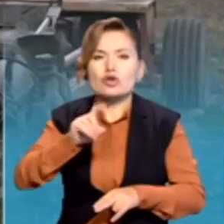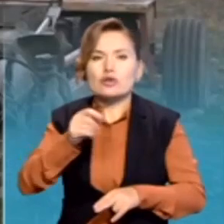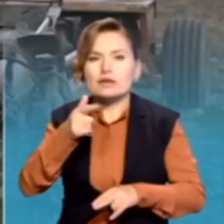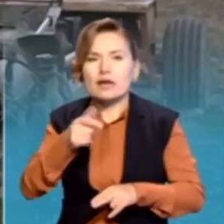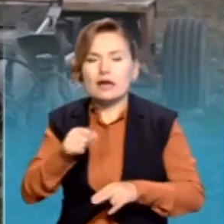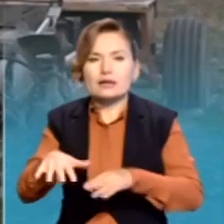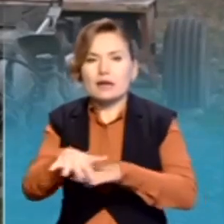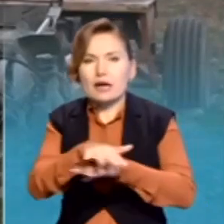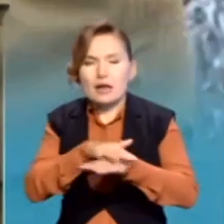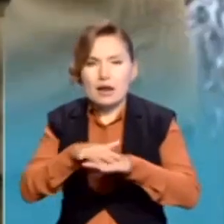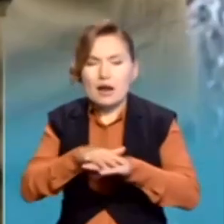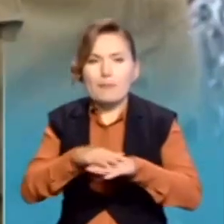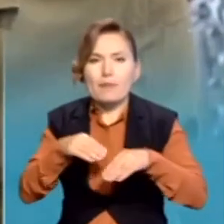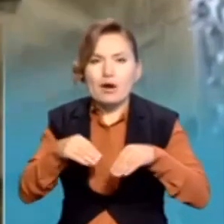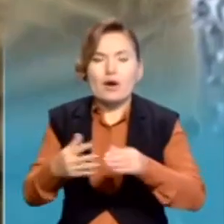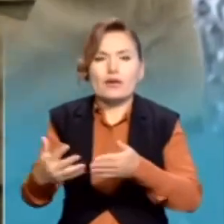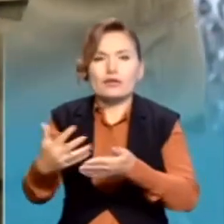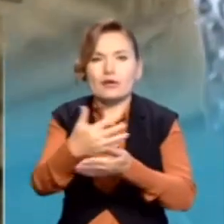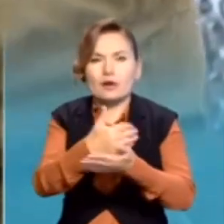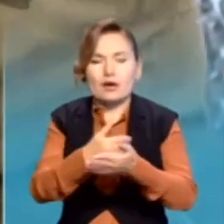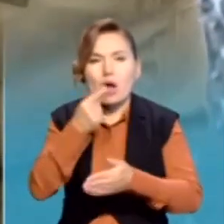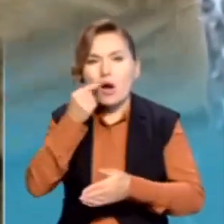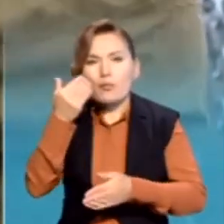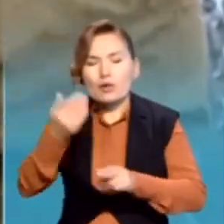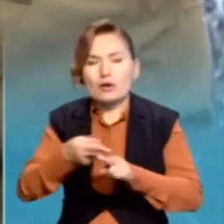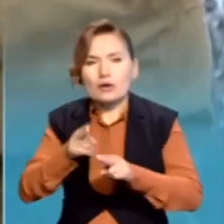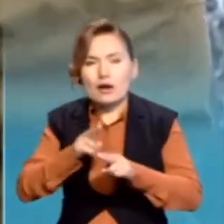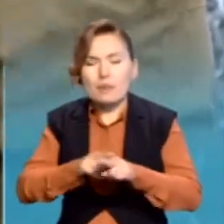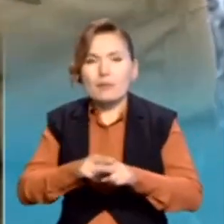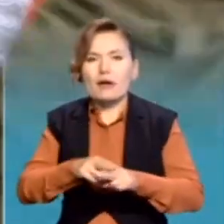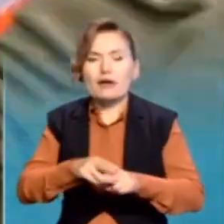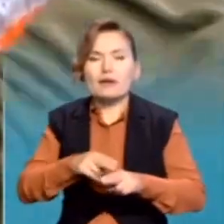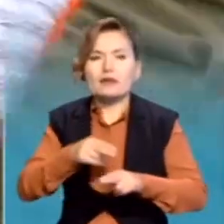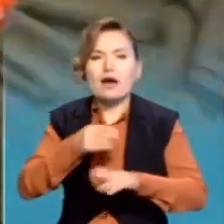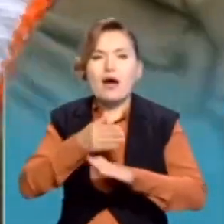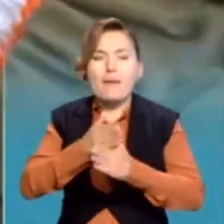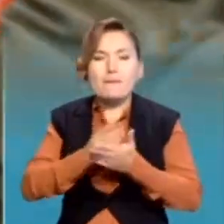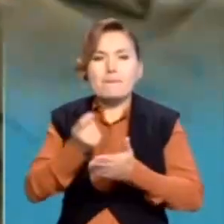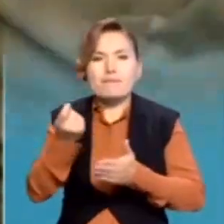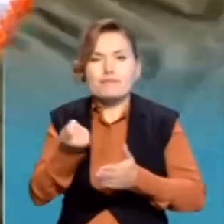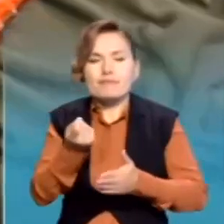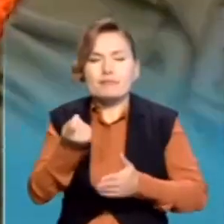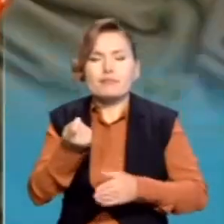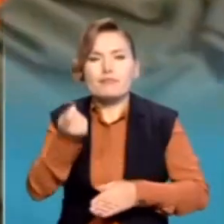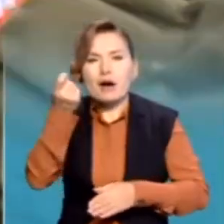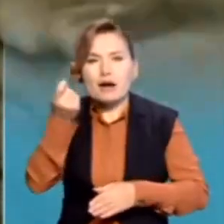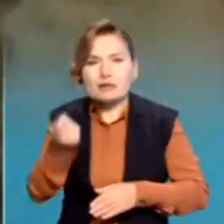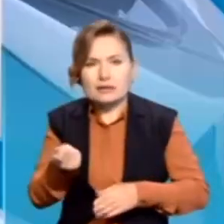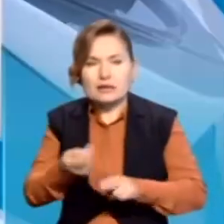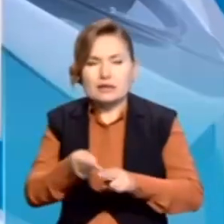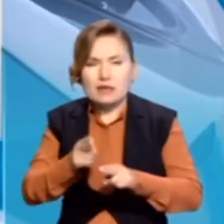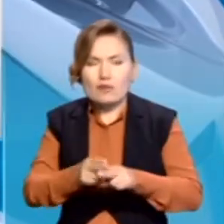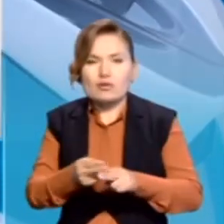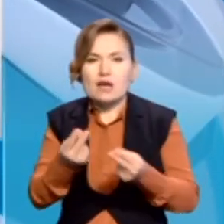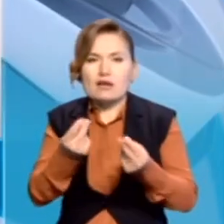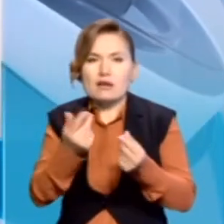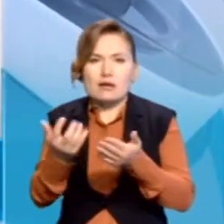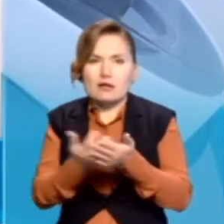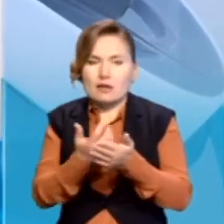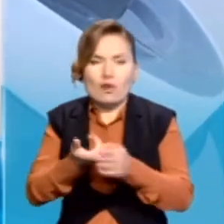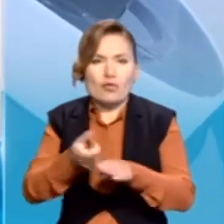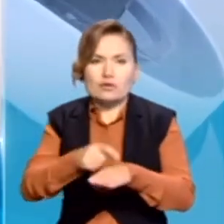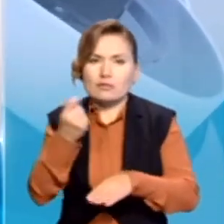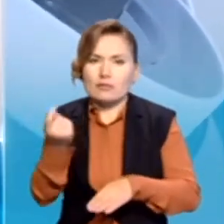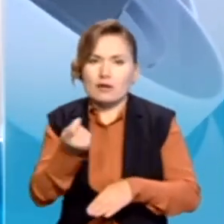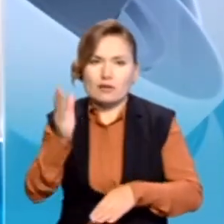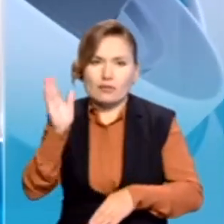соқа салған Керімқұл Бегалиев, бидай арзандаса ала жазда еткен еңбекпен төккен тер текке кетемейді балаңдайды. Ресейге пияз апарат,